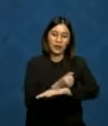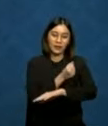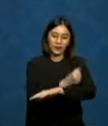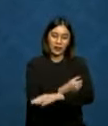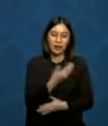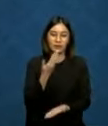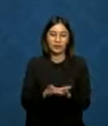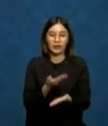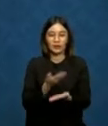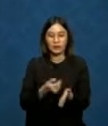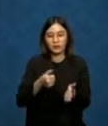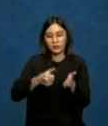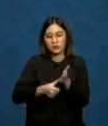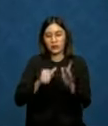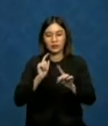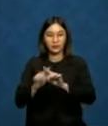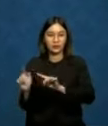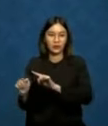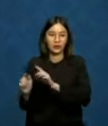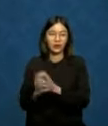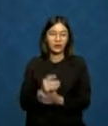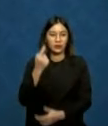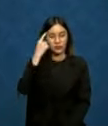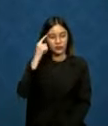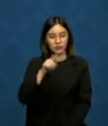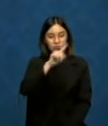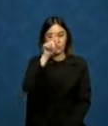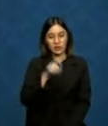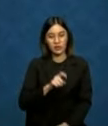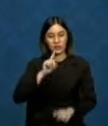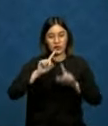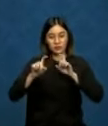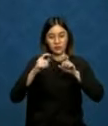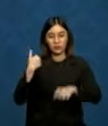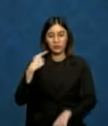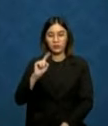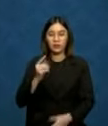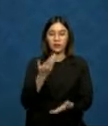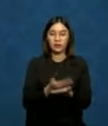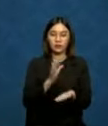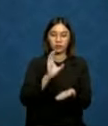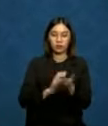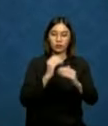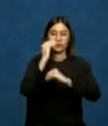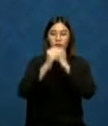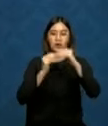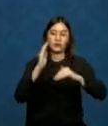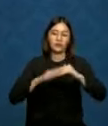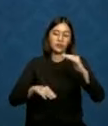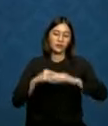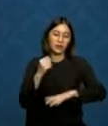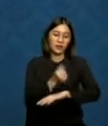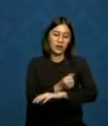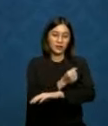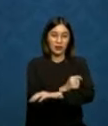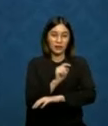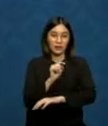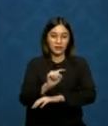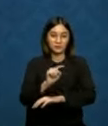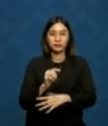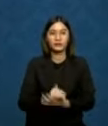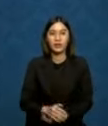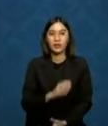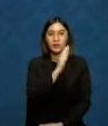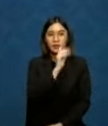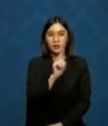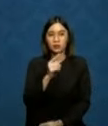รายได้ค่าธรรมเนียมเราก็ตั้งคำถามครับว่ากองทุนพัฒนาฝีมือแรงงานเนี่ย